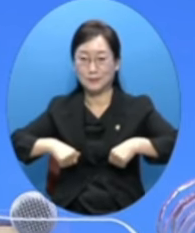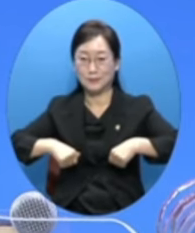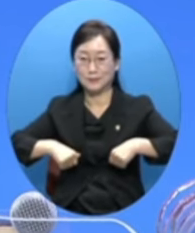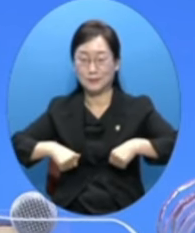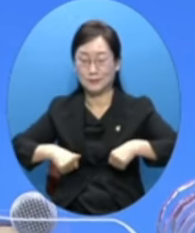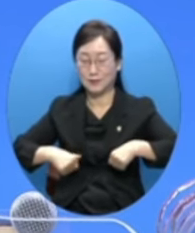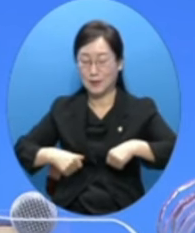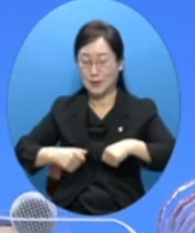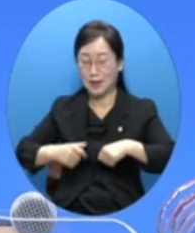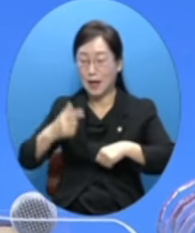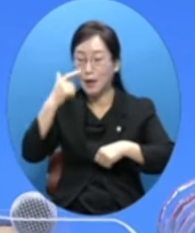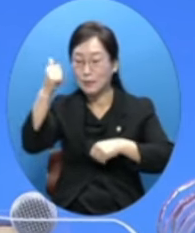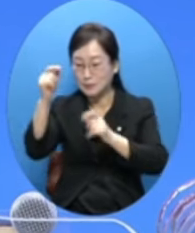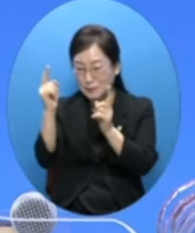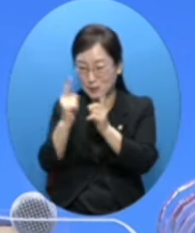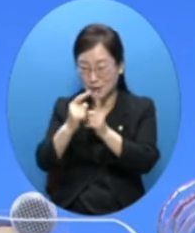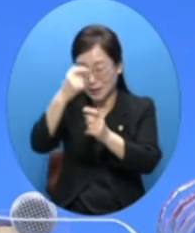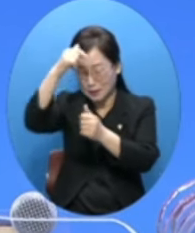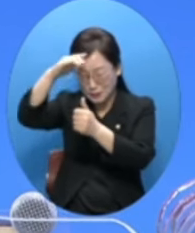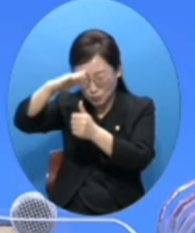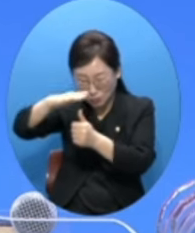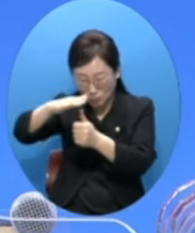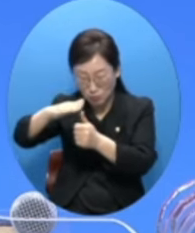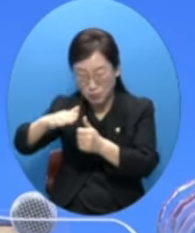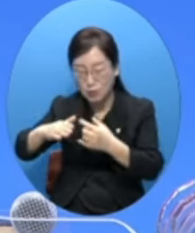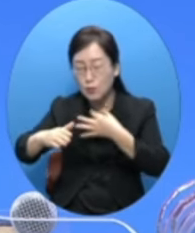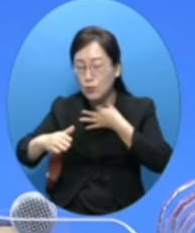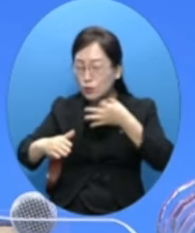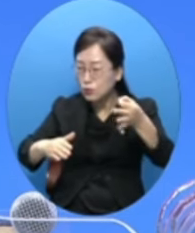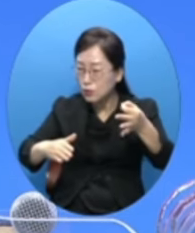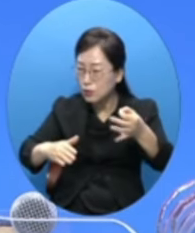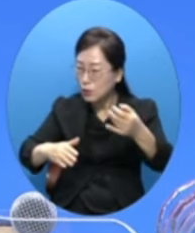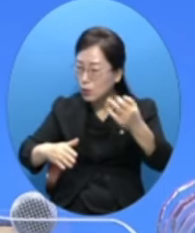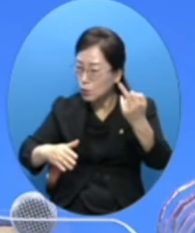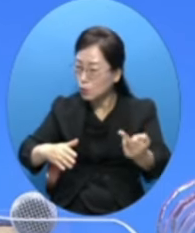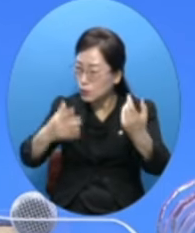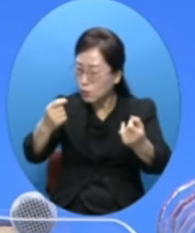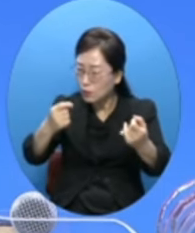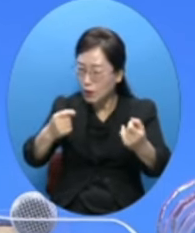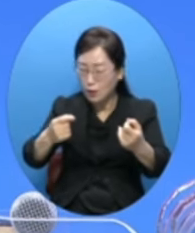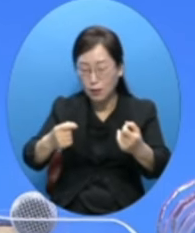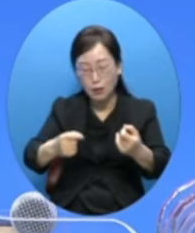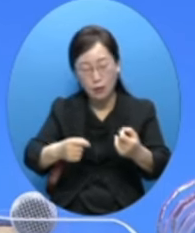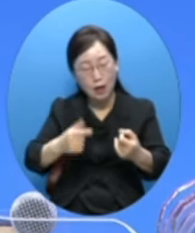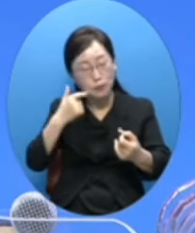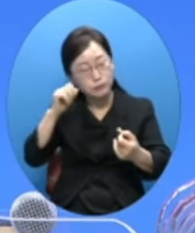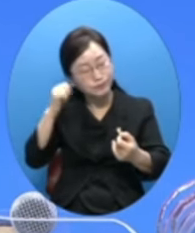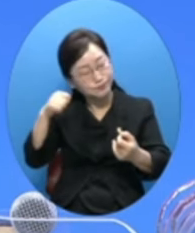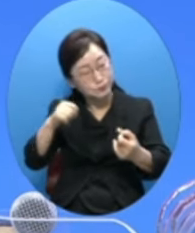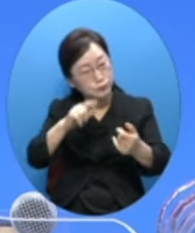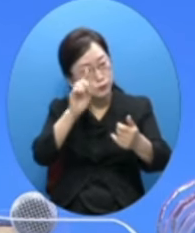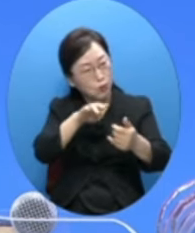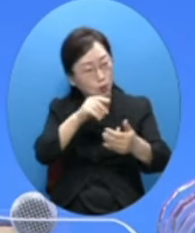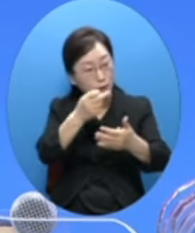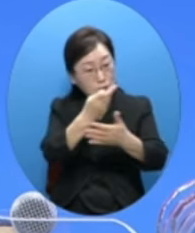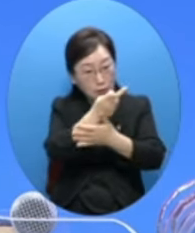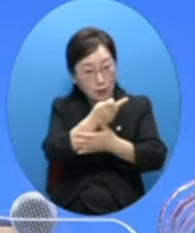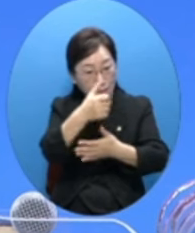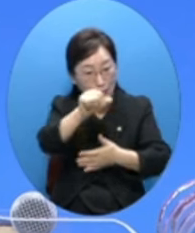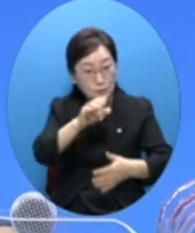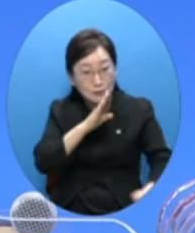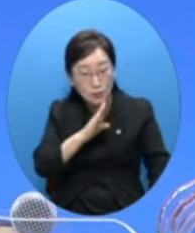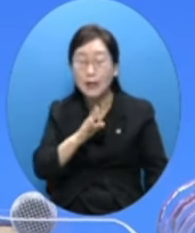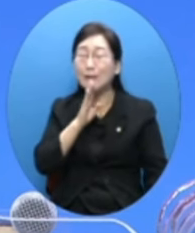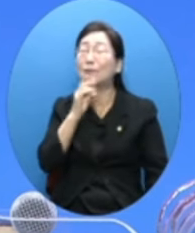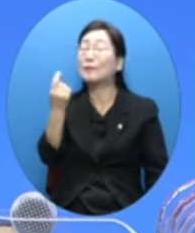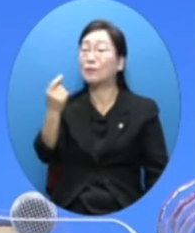기도를 받는데 목소리가, 동생 목소리가 자꾸 묻습니다. 네가 큰아들 맞냐? 네, 맞습니다. 기도를